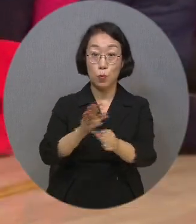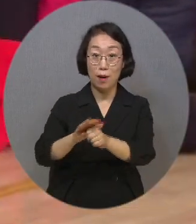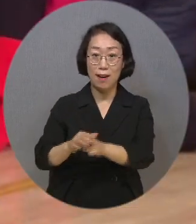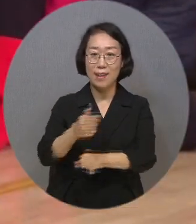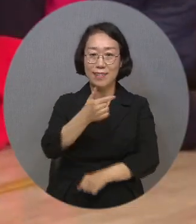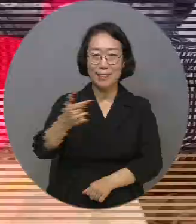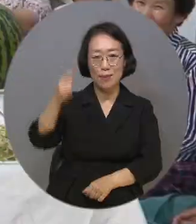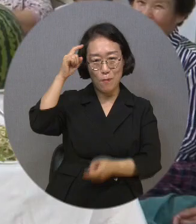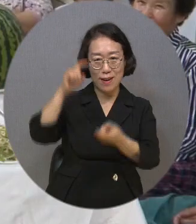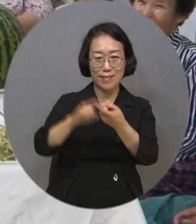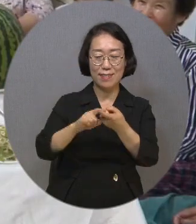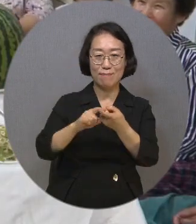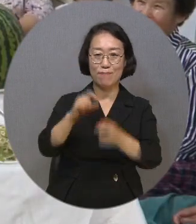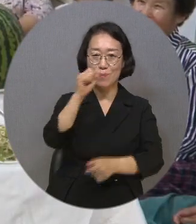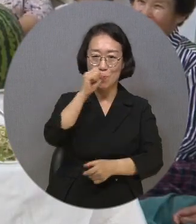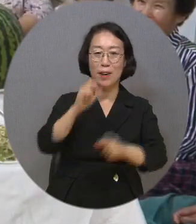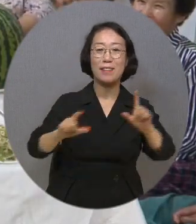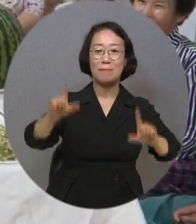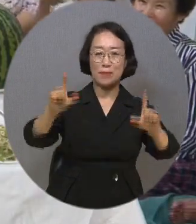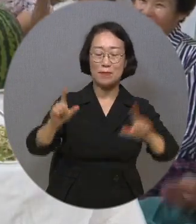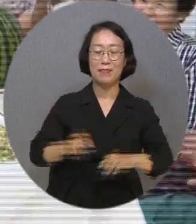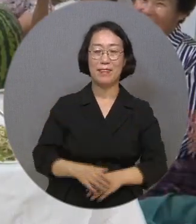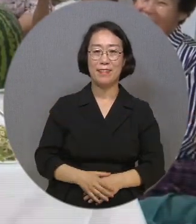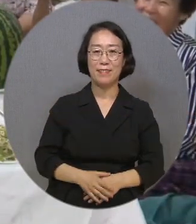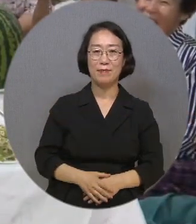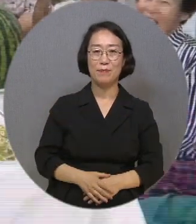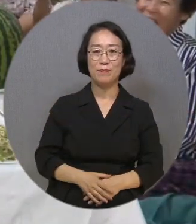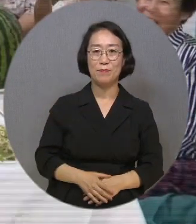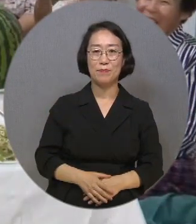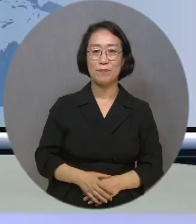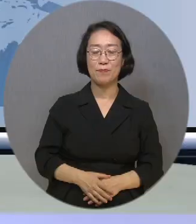있습니다. 복지TV 뉴스 황현재입니다.